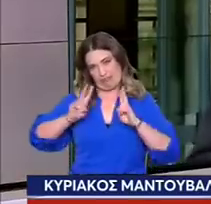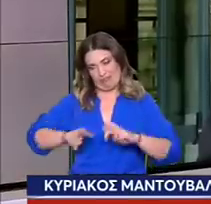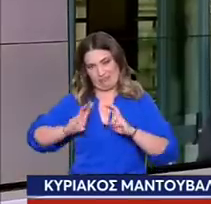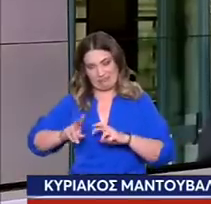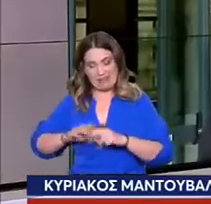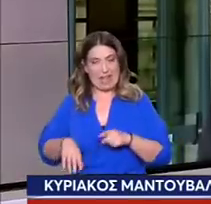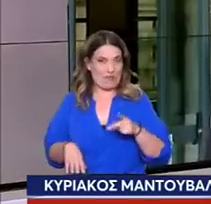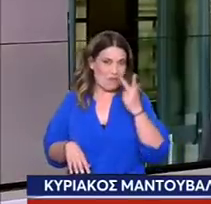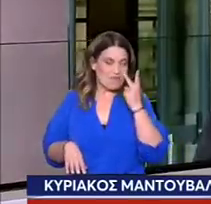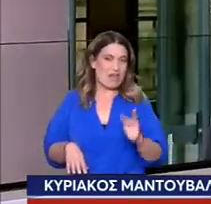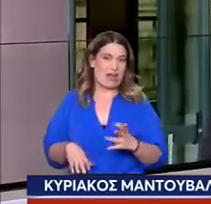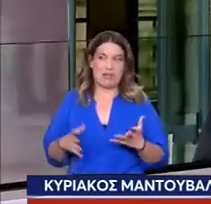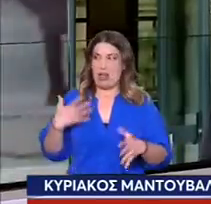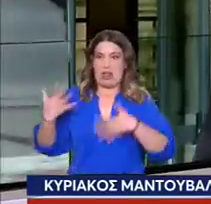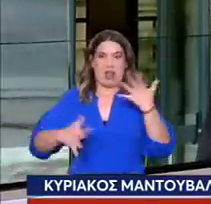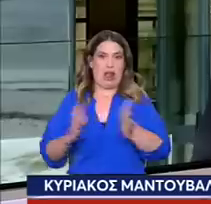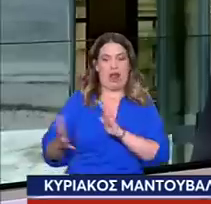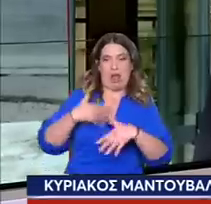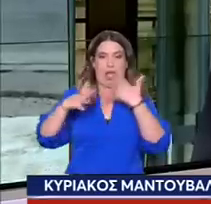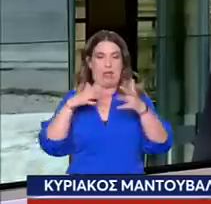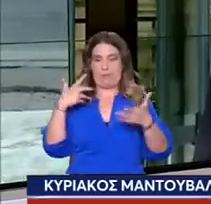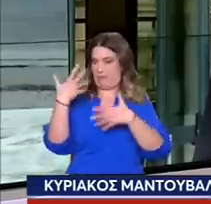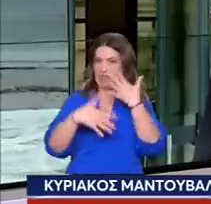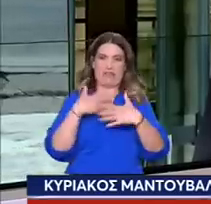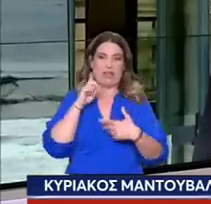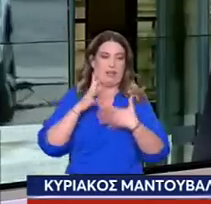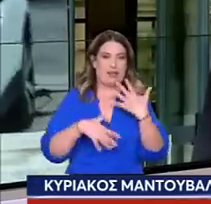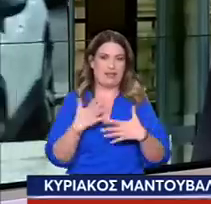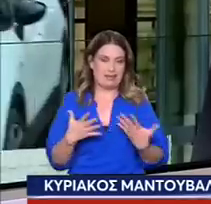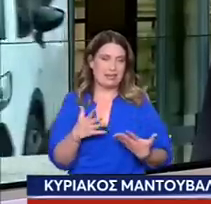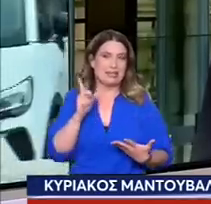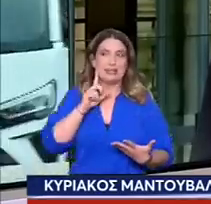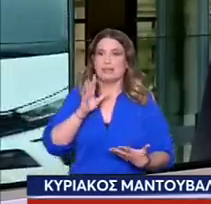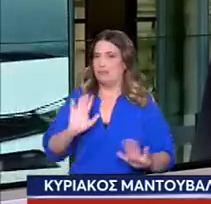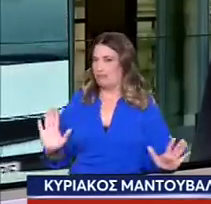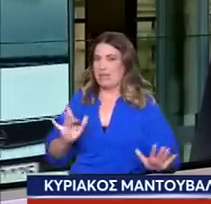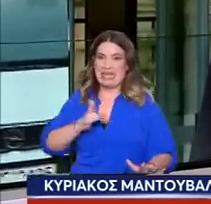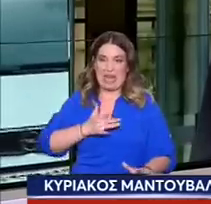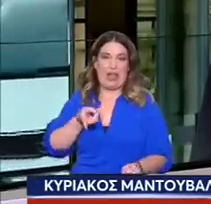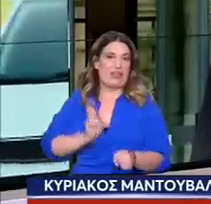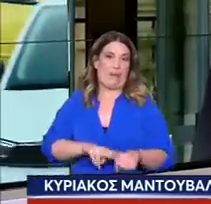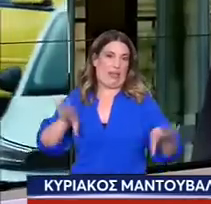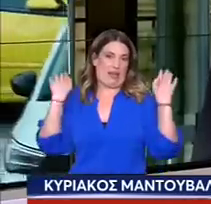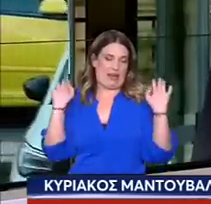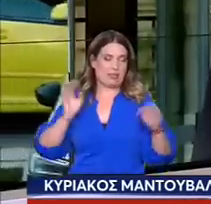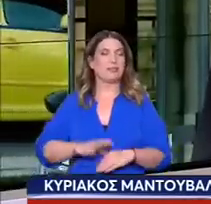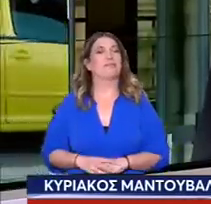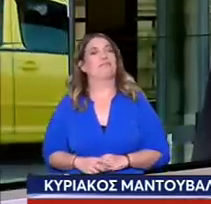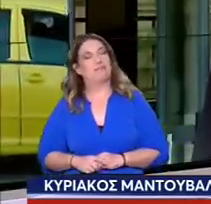του κλίματος που είχε δημιουργηθεί. Πάντως, Κυριακό, και φίλες και φίλοι, έχει ένα ενδιαφέρον. Ψάχνουμε και τον κύριο